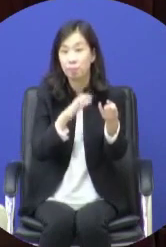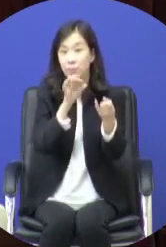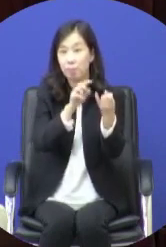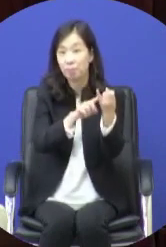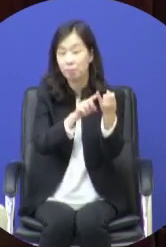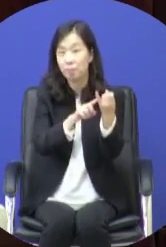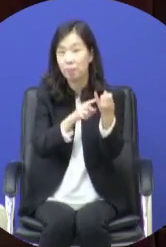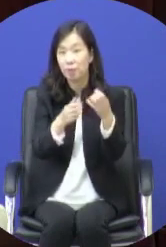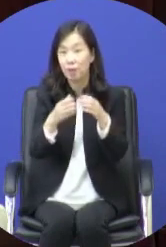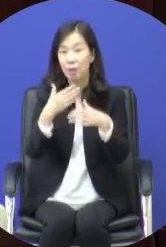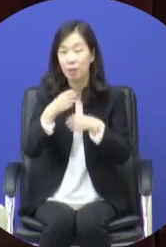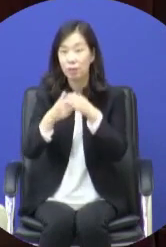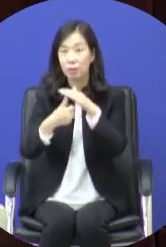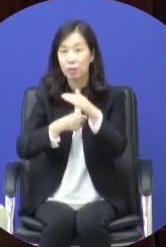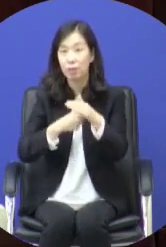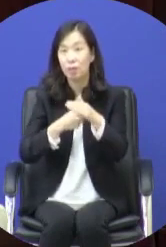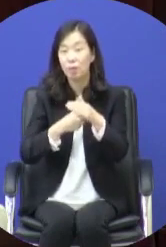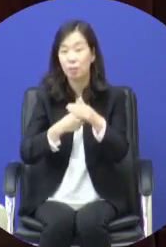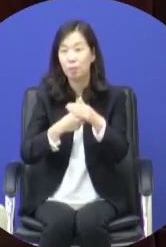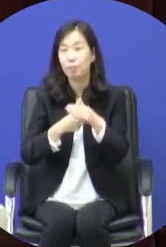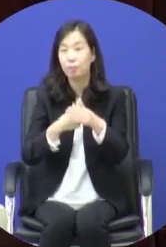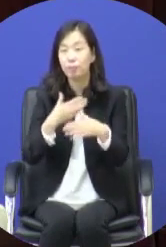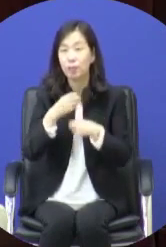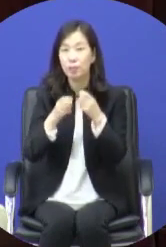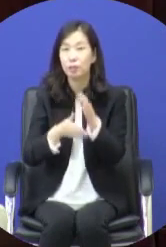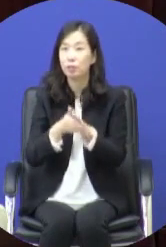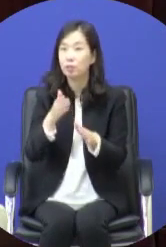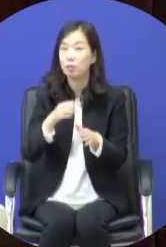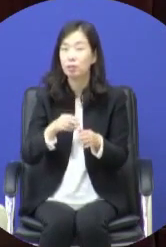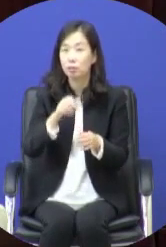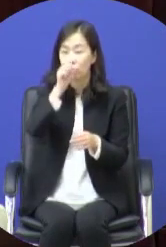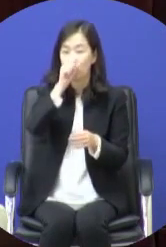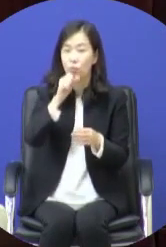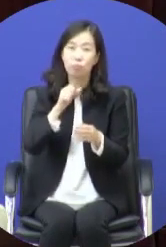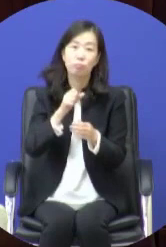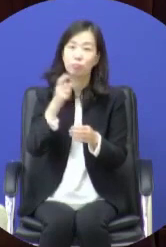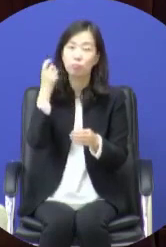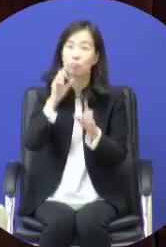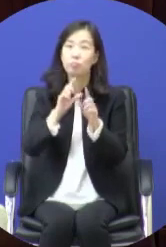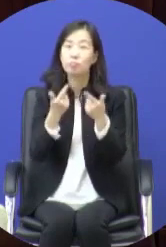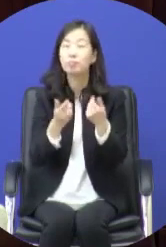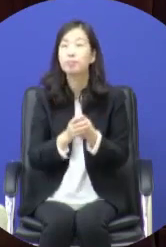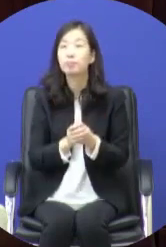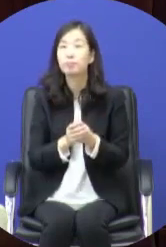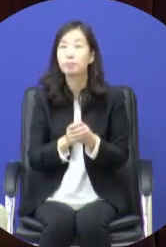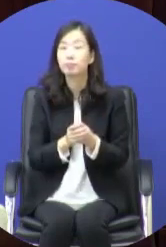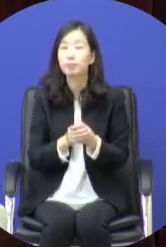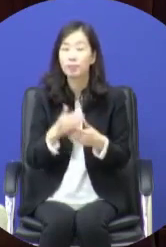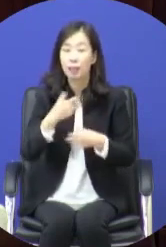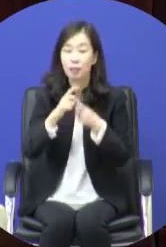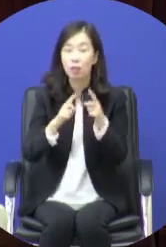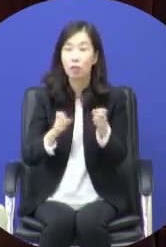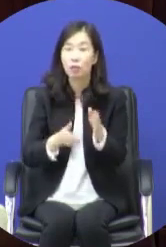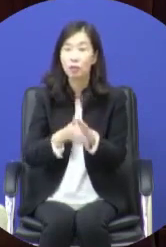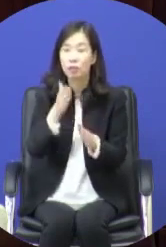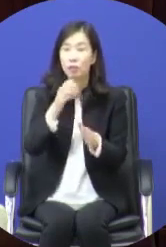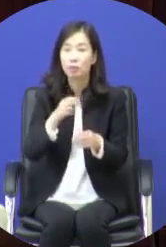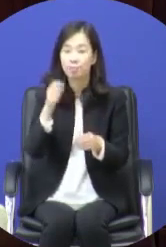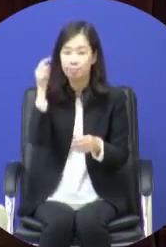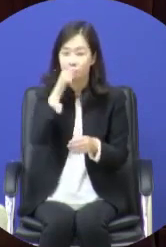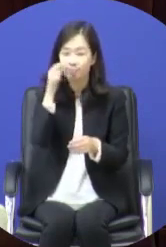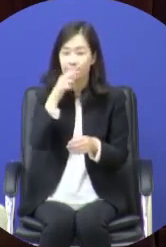안성 시민들에게 그리 유쾌한 소식은 아닙니다. 안성시에 더 철저한